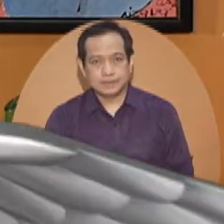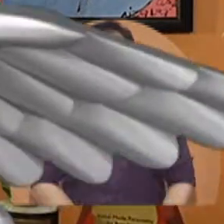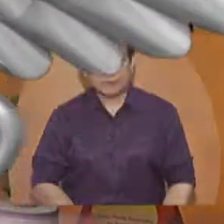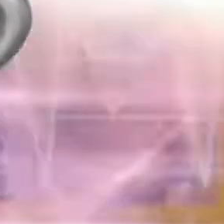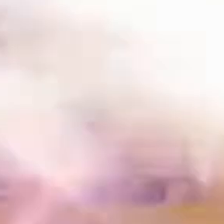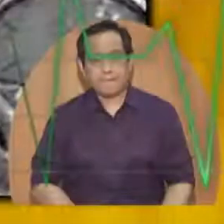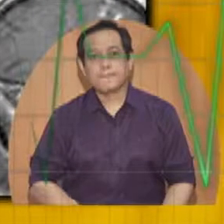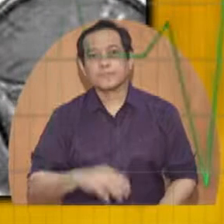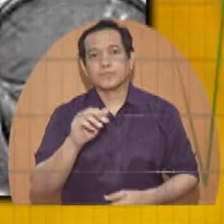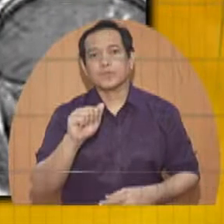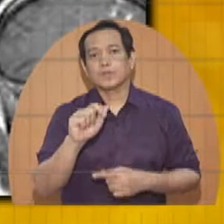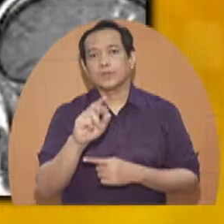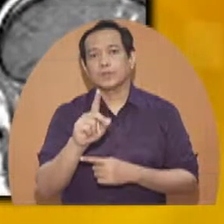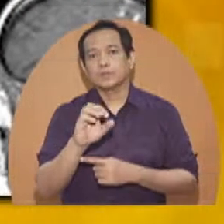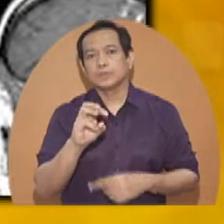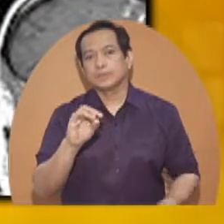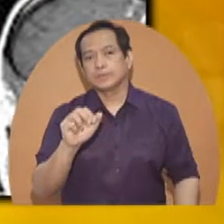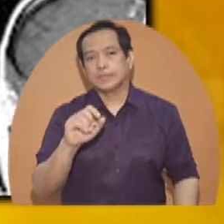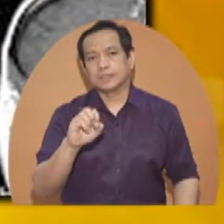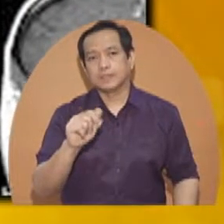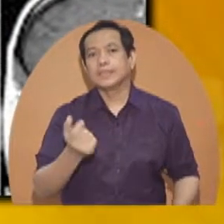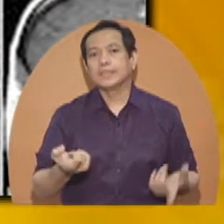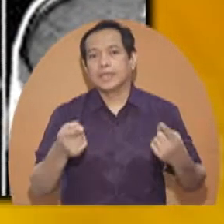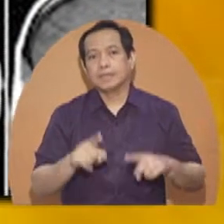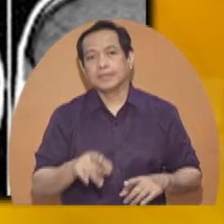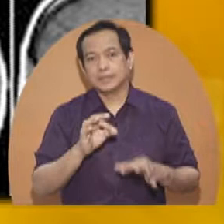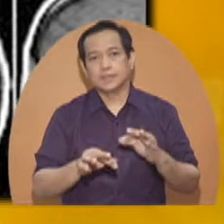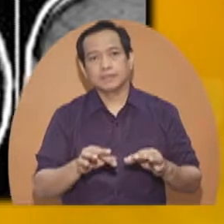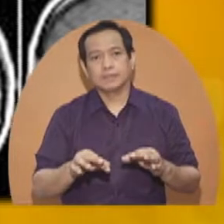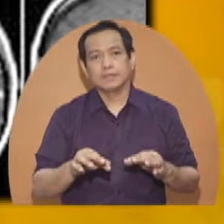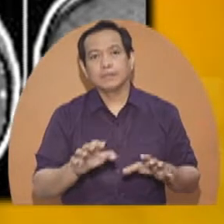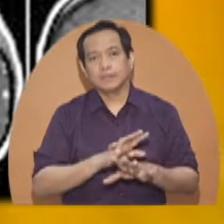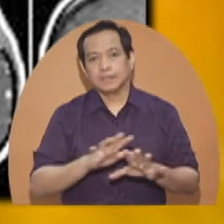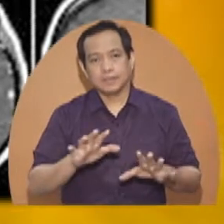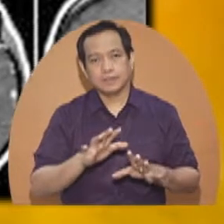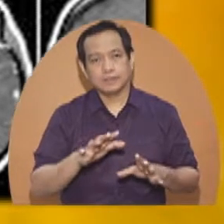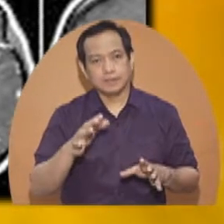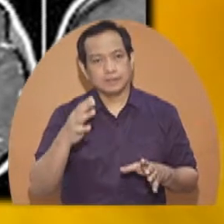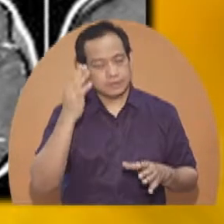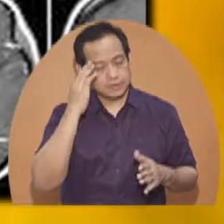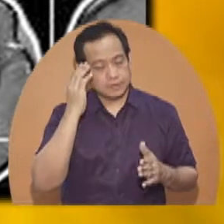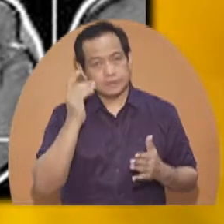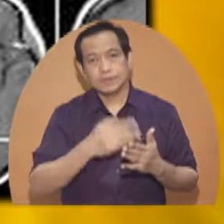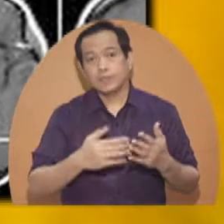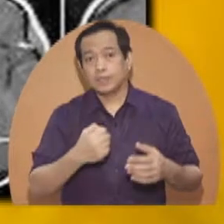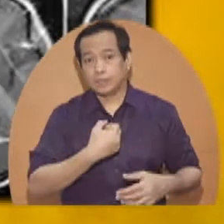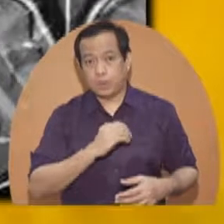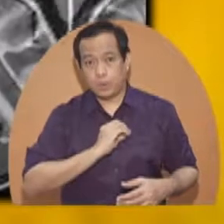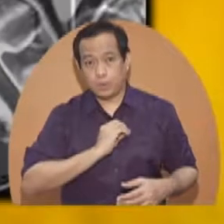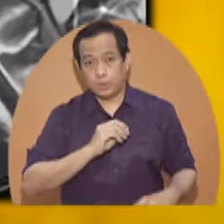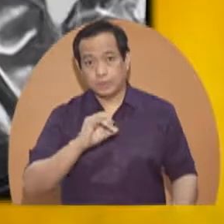pangkalusugan. Ang autoimmune encephalitis ay nangyayari kapag hindi nakikilala ng sariling immune